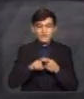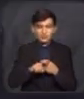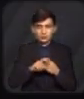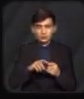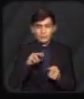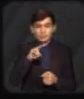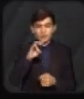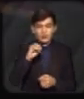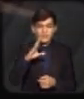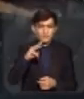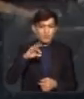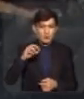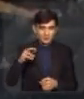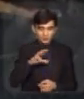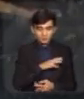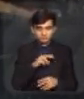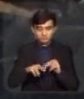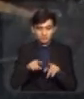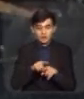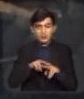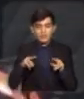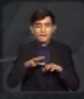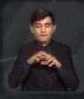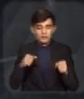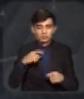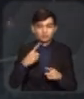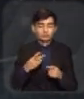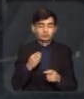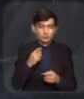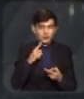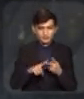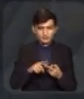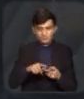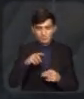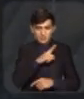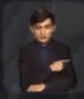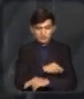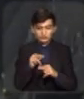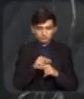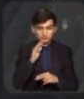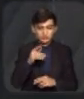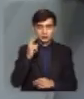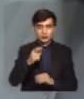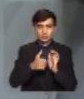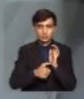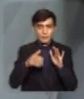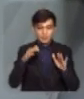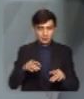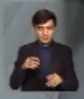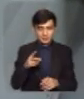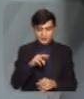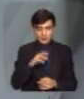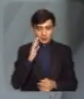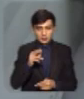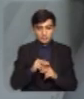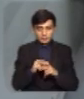атипичной пневмонии. Через два дня власти презентуют еще одну больницу – Лиошэньшань. Она рассчитана на 1600 койко-мест. На борьбу со